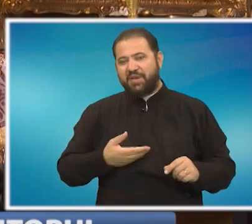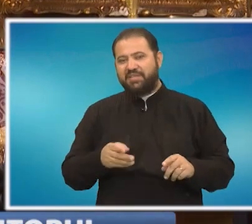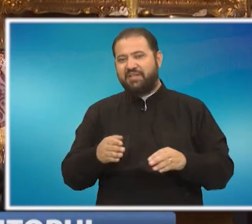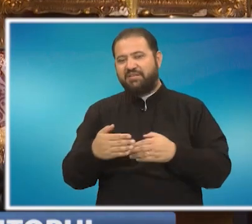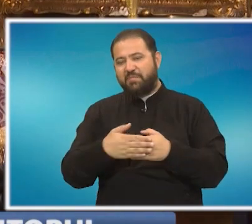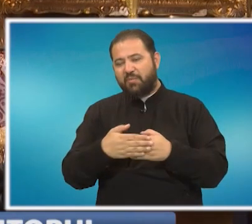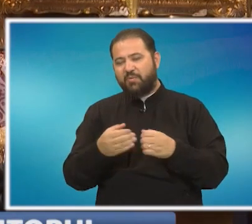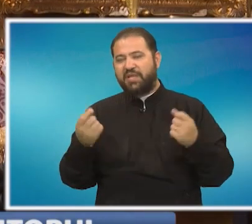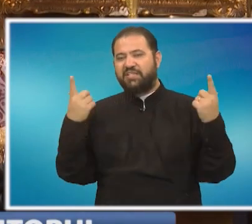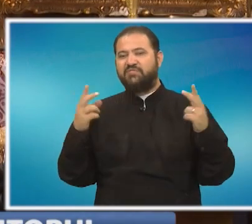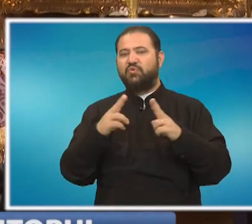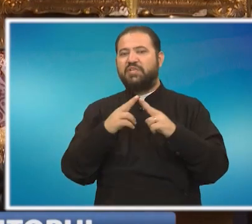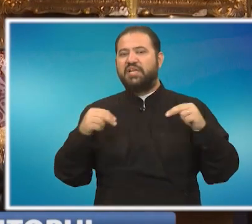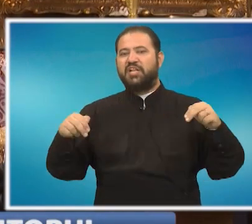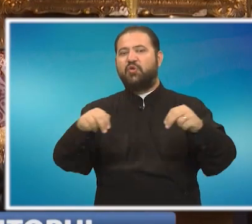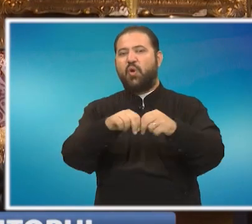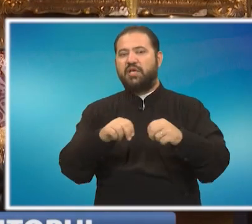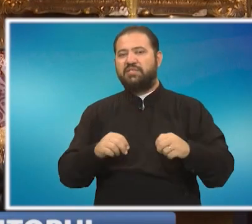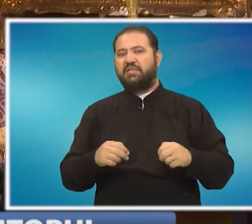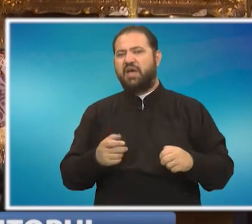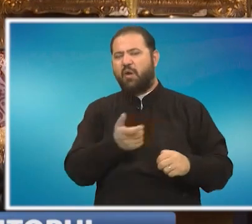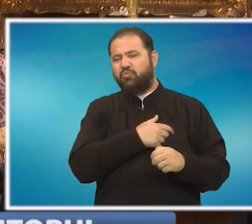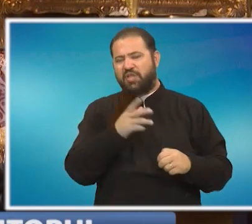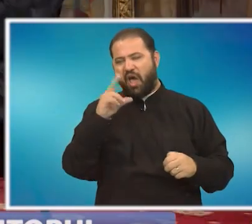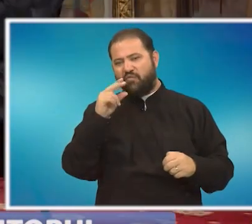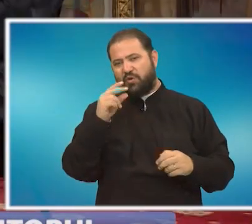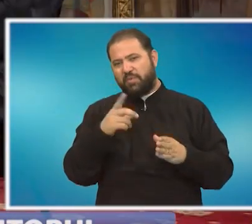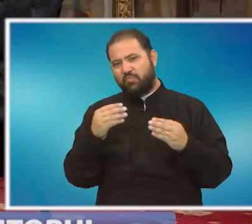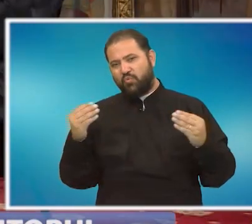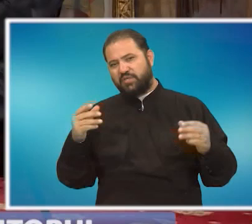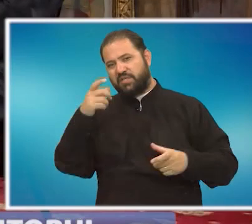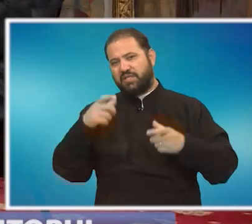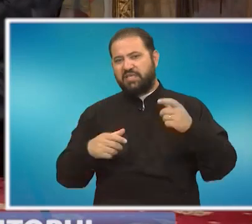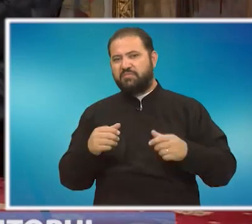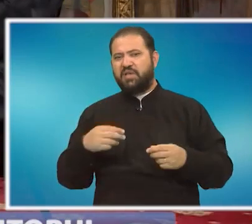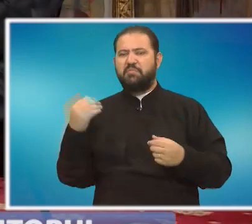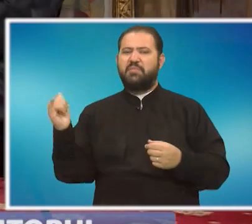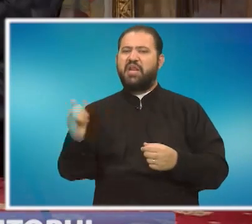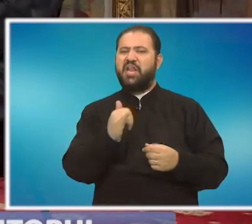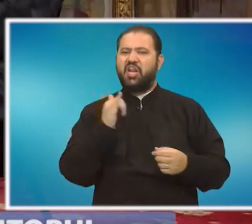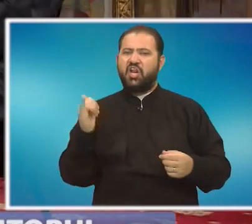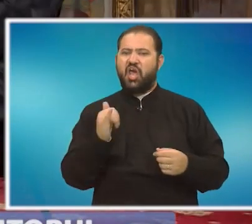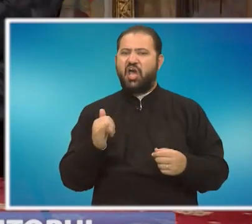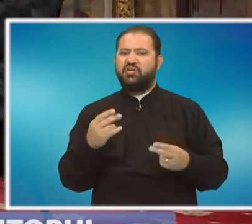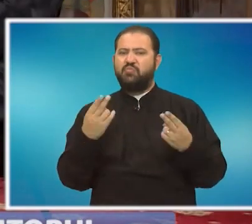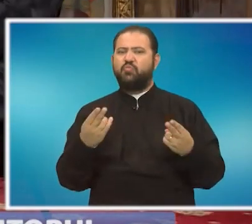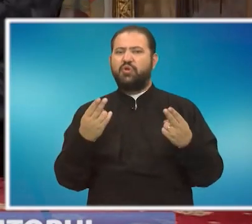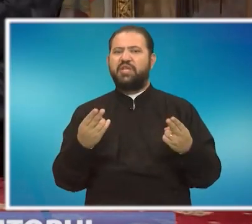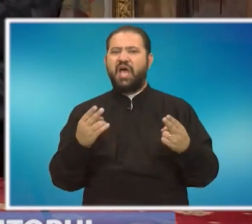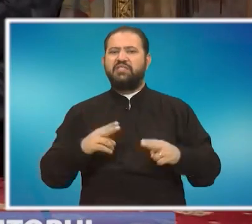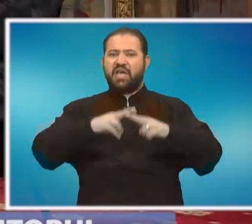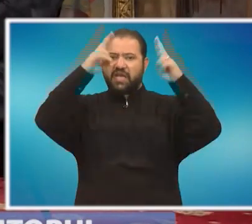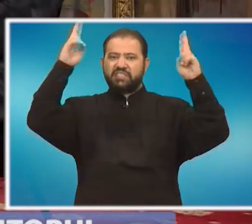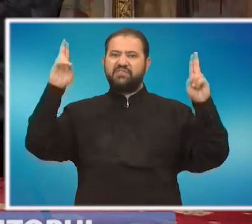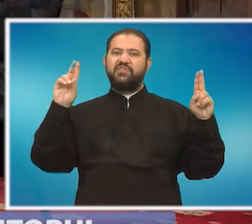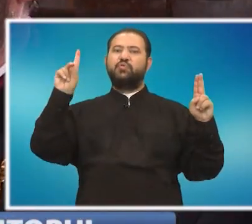această schimbare. Părinte, din păcate am ajuns la finalul ediției de astăzi emisiunii Cuvânt pentru Suflet. Am putea vorbi mult despre pelerinaj,